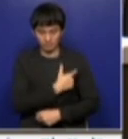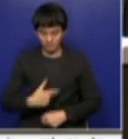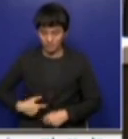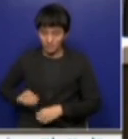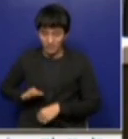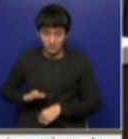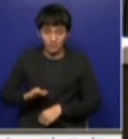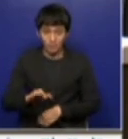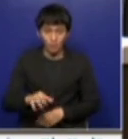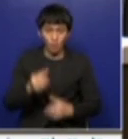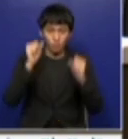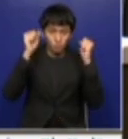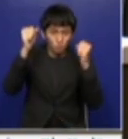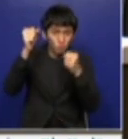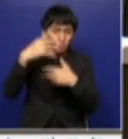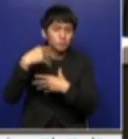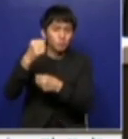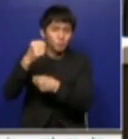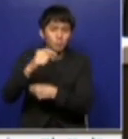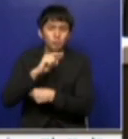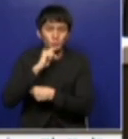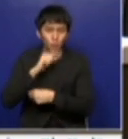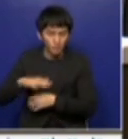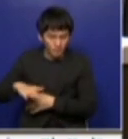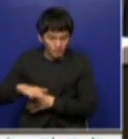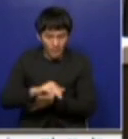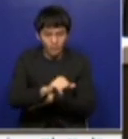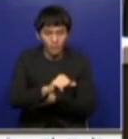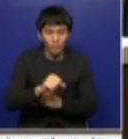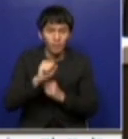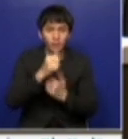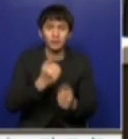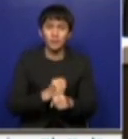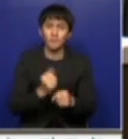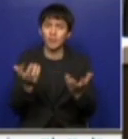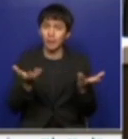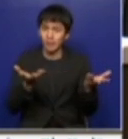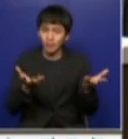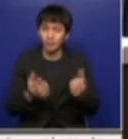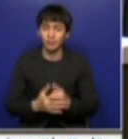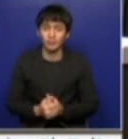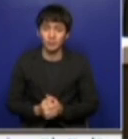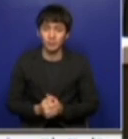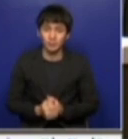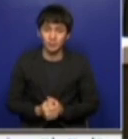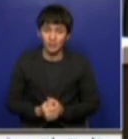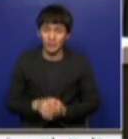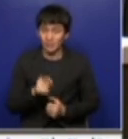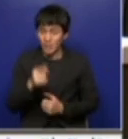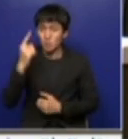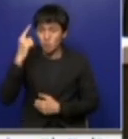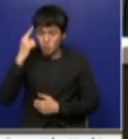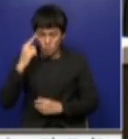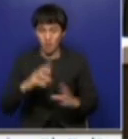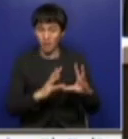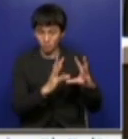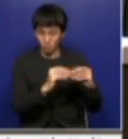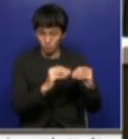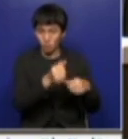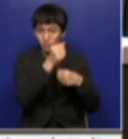ไปในสถานที่ชุมนุมได้อย่างไรก็ได้อย่างไรครับท่านที่รู้ว่ามีการชนอยู่ตรง